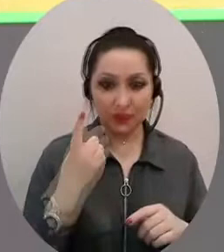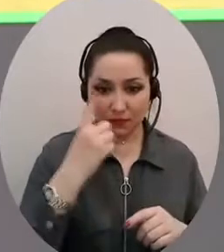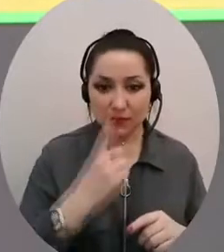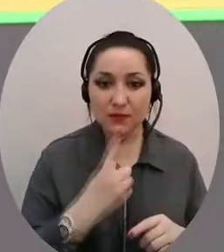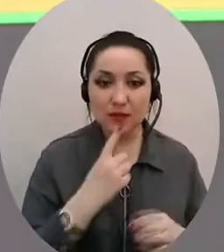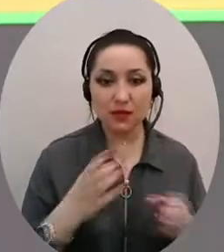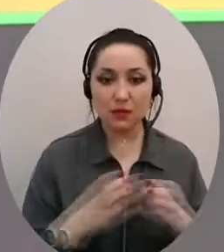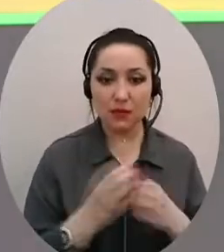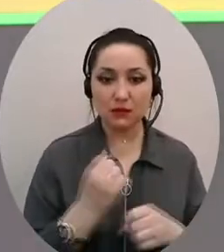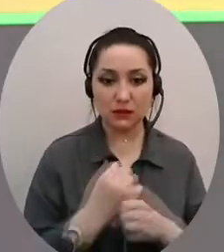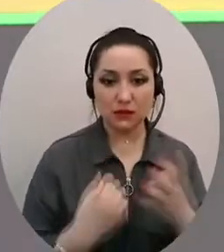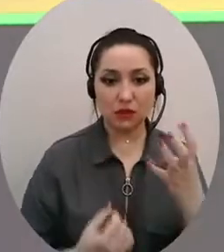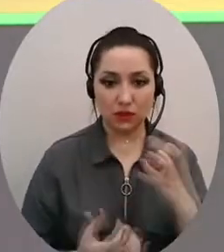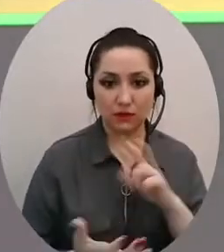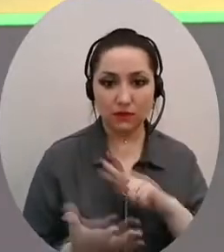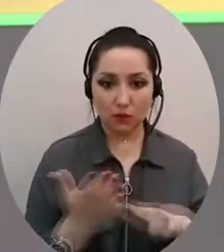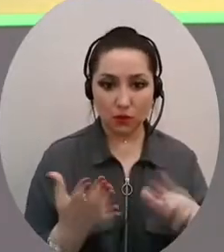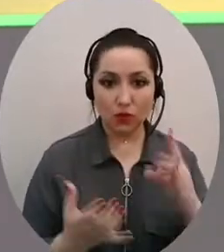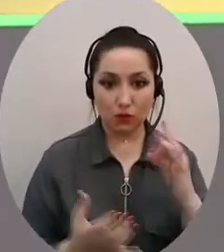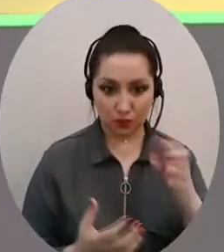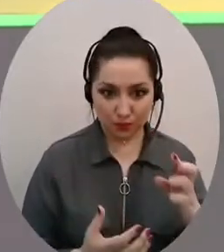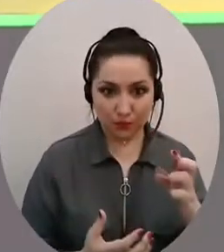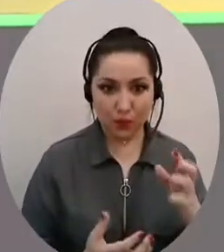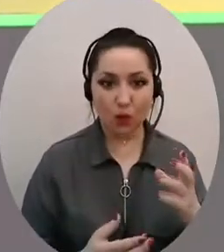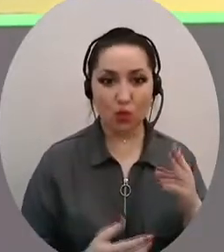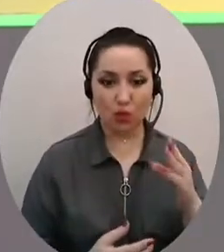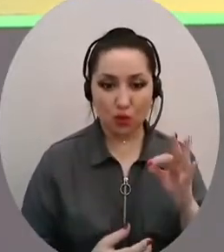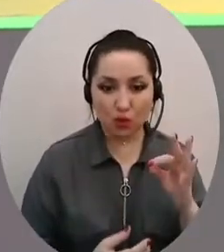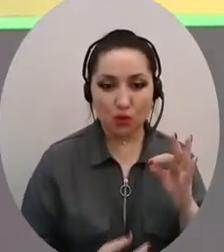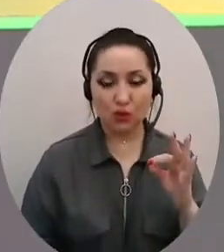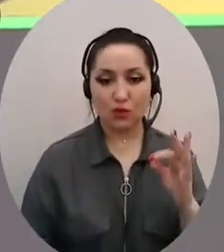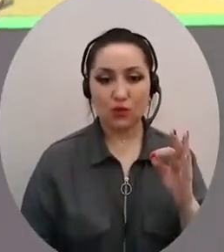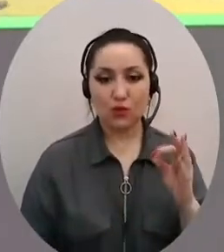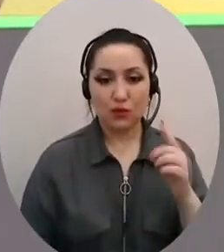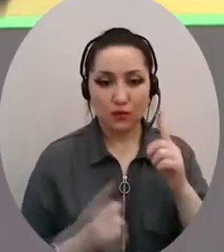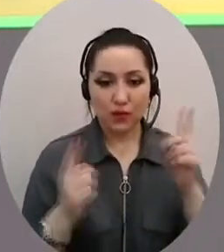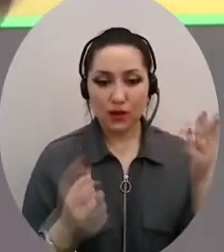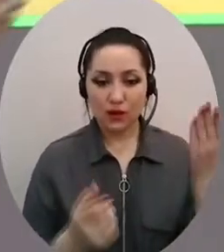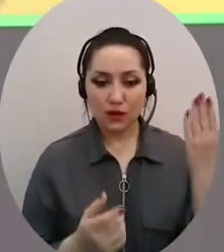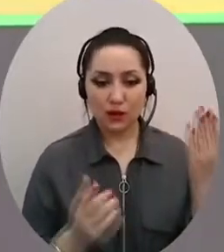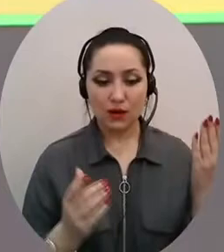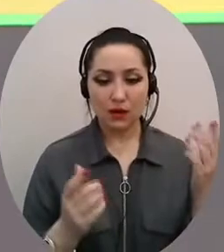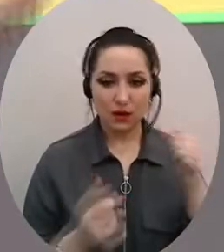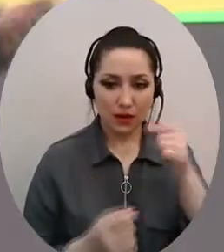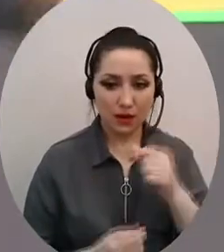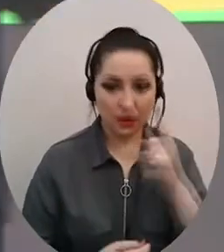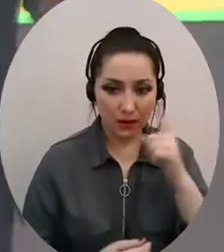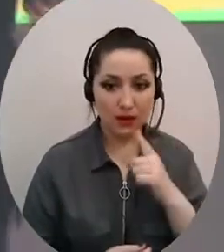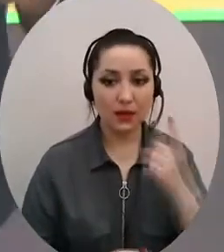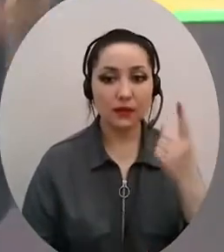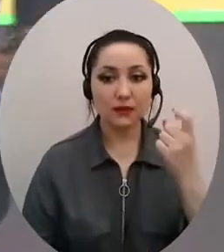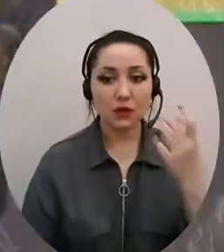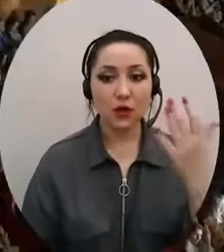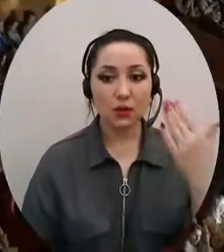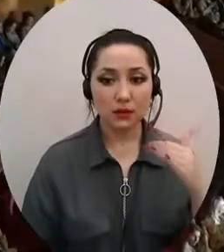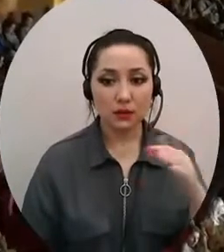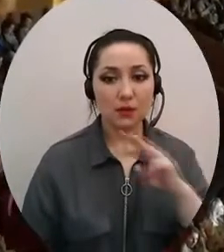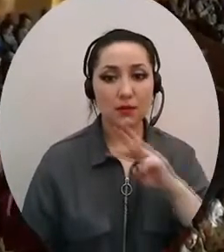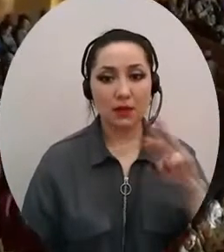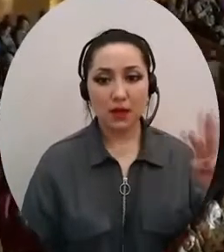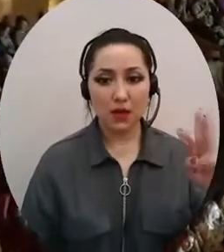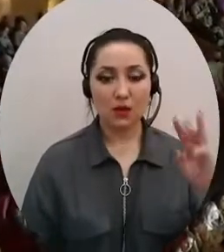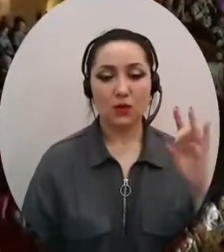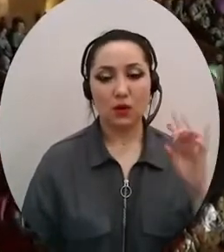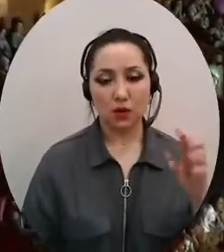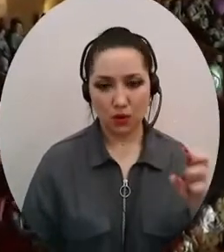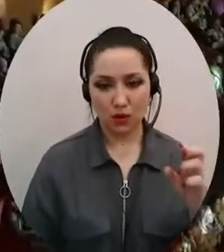сделали 480 тысяч рублей, то вот в крайнем месяце мы сделали 150 миллионов рублей.